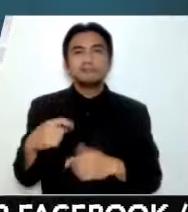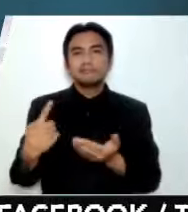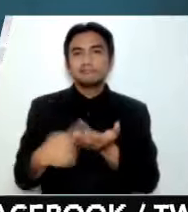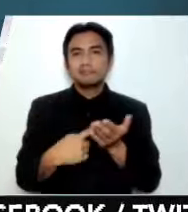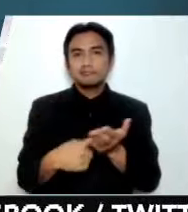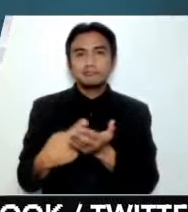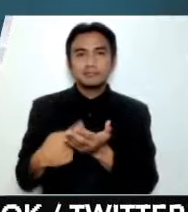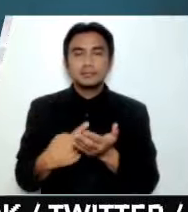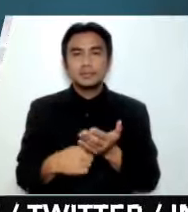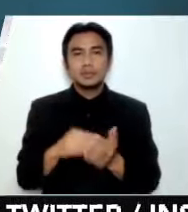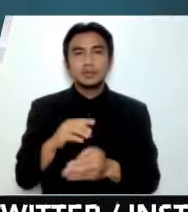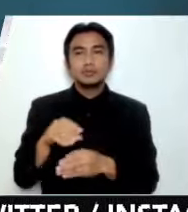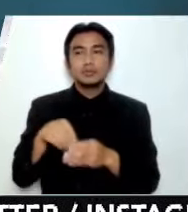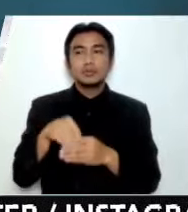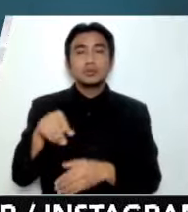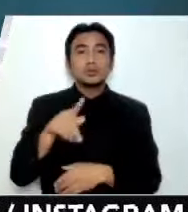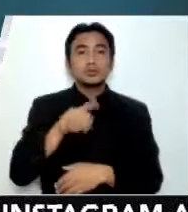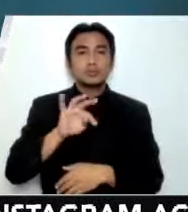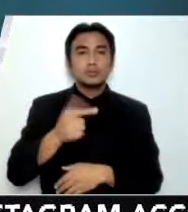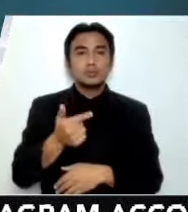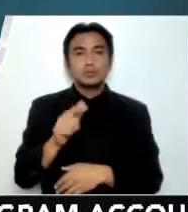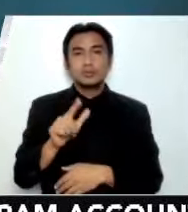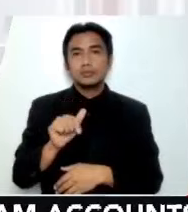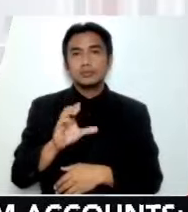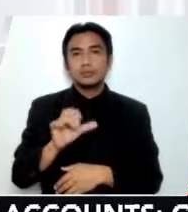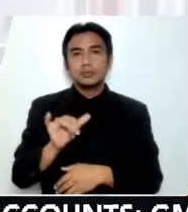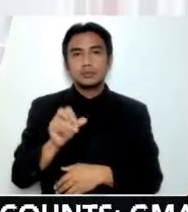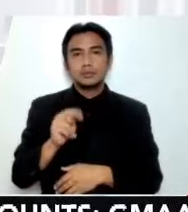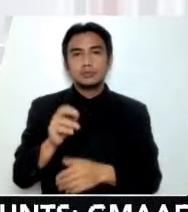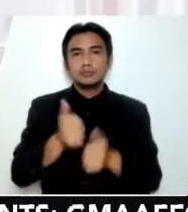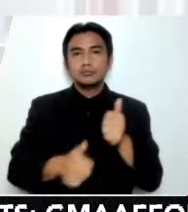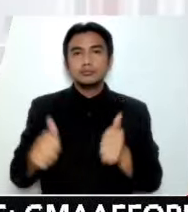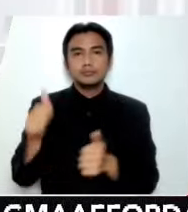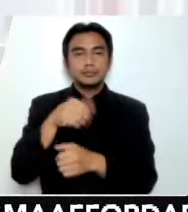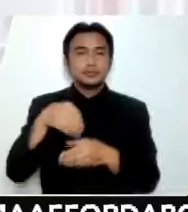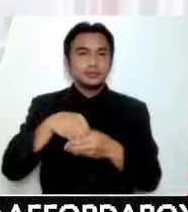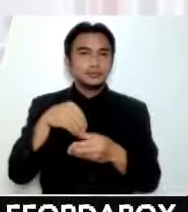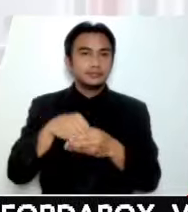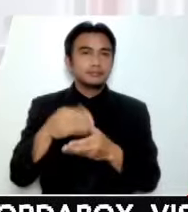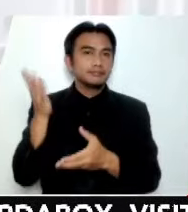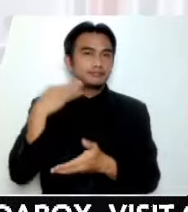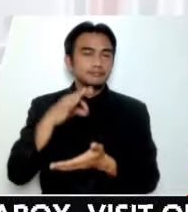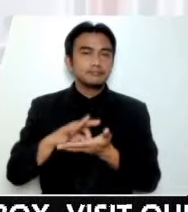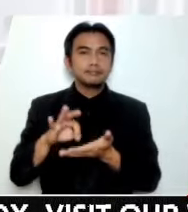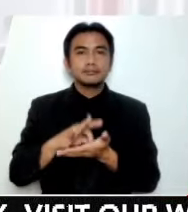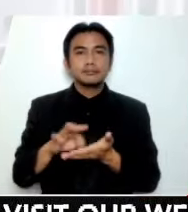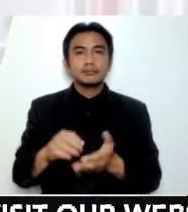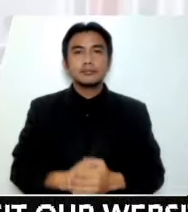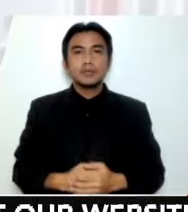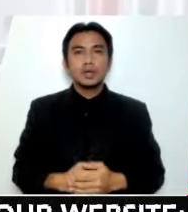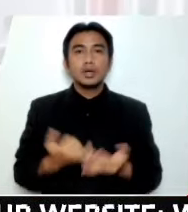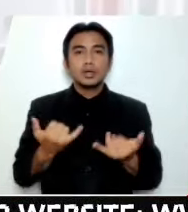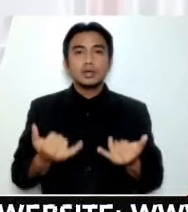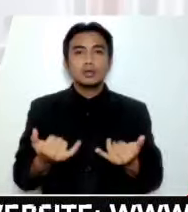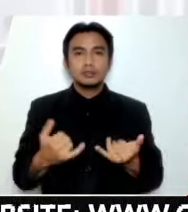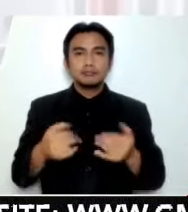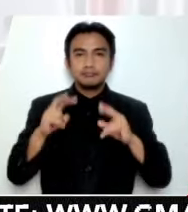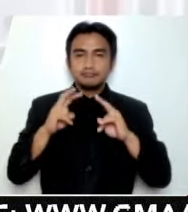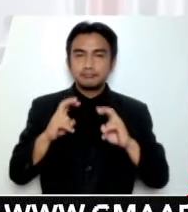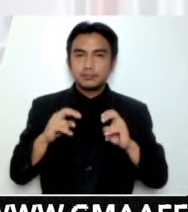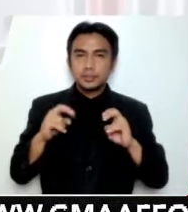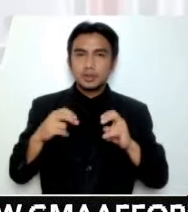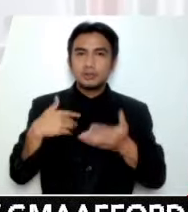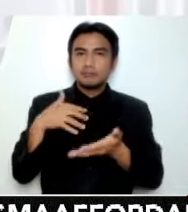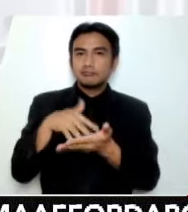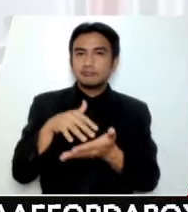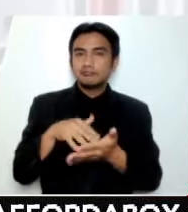na dati rin chairman ng Committee on Accounts. Pag-aaralan daw ng kanyang legal team ang buong transcript ng Senate